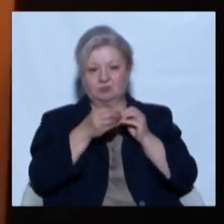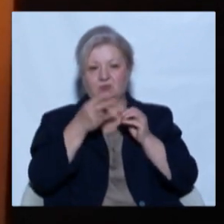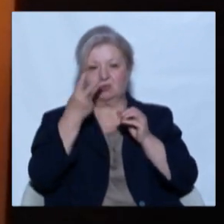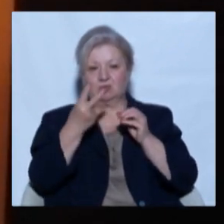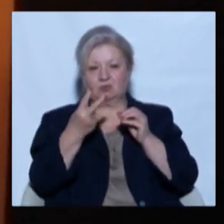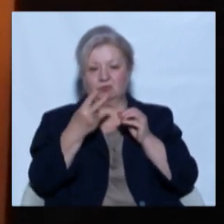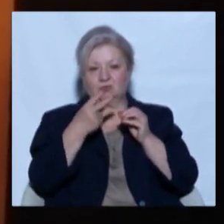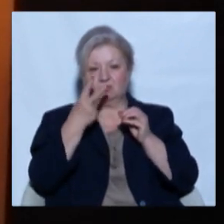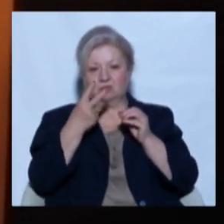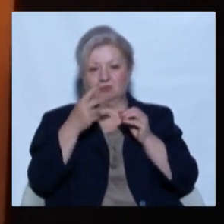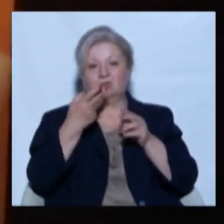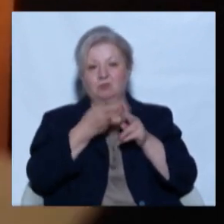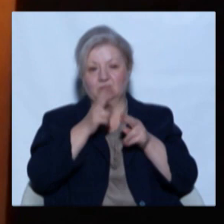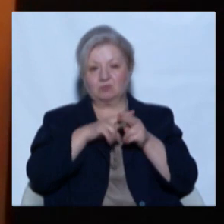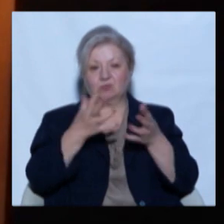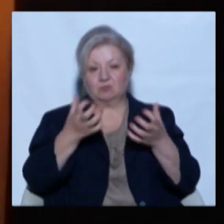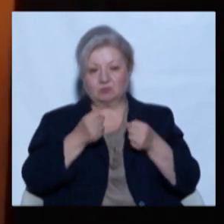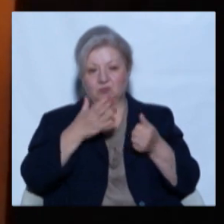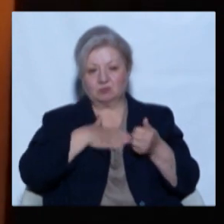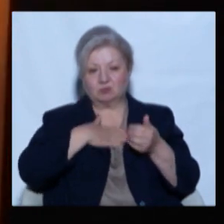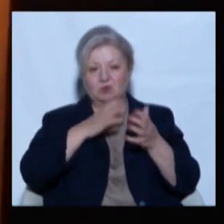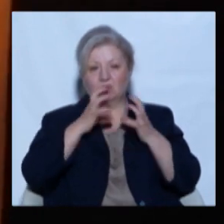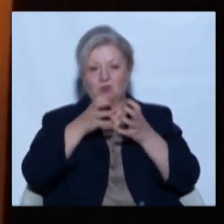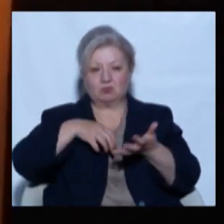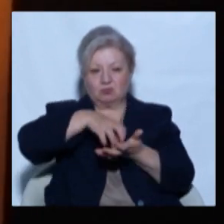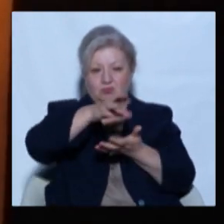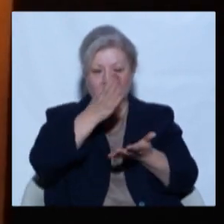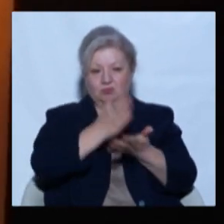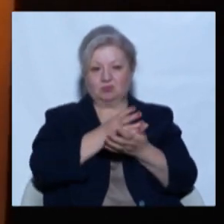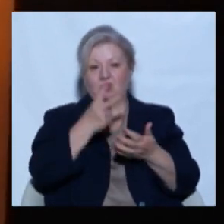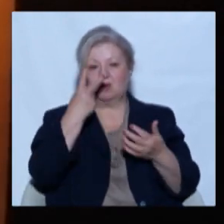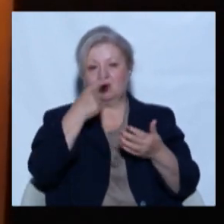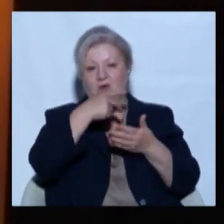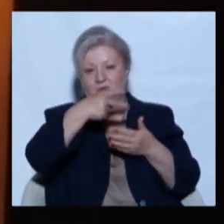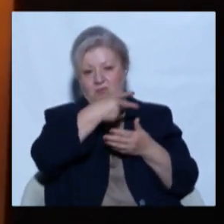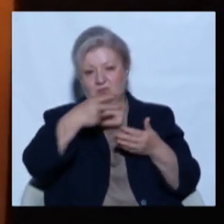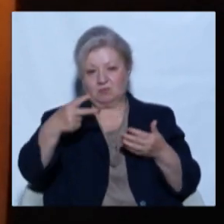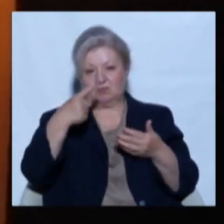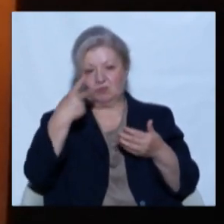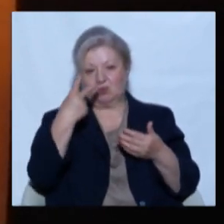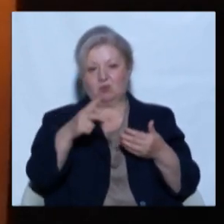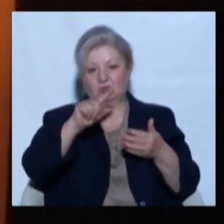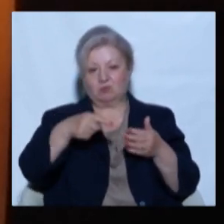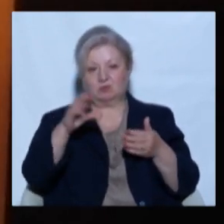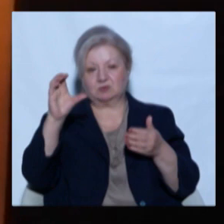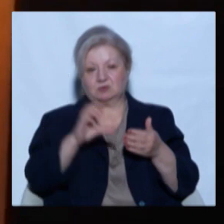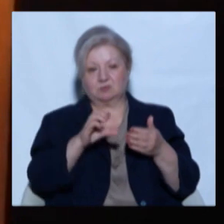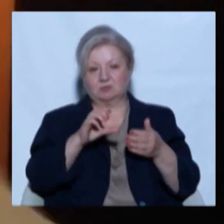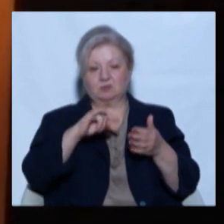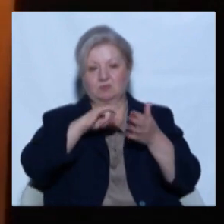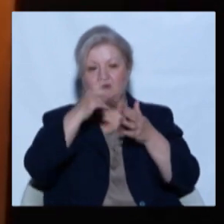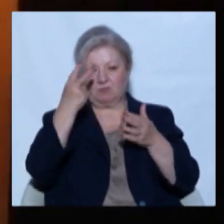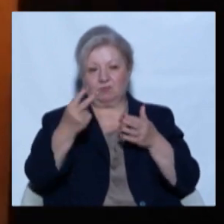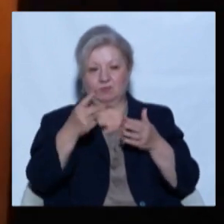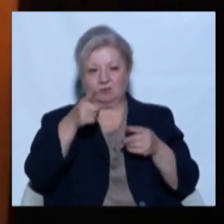შეფარდებული 0.25-თან. ასე რომ ჩვენს მიერ გაგორებული ბურთულის აჩქარება უდრის -2 მეტრ კვადრატი.